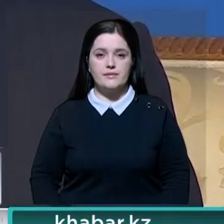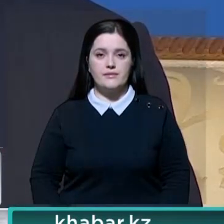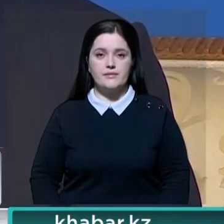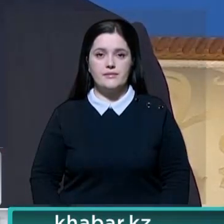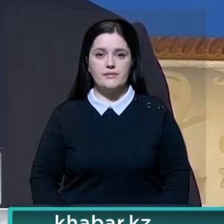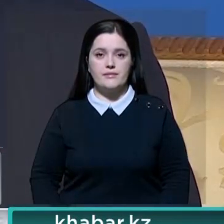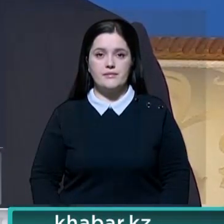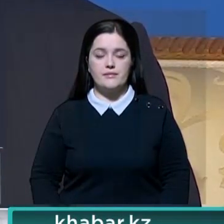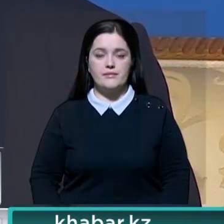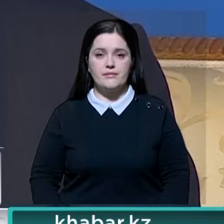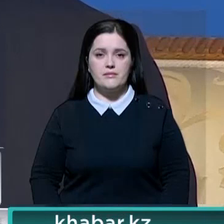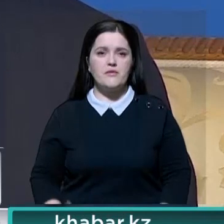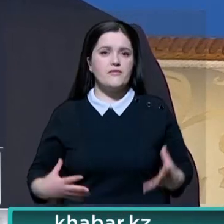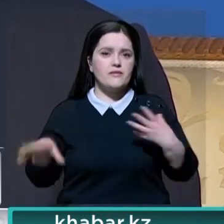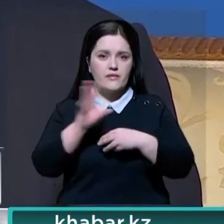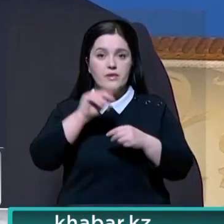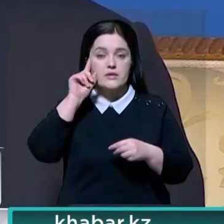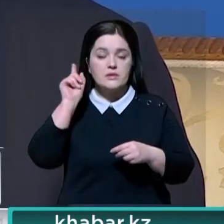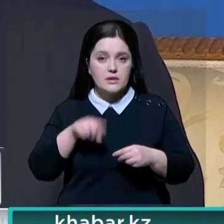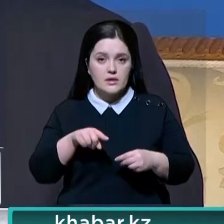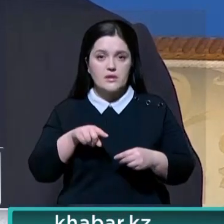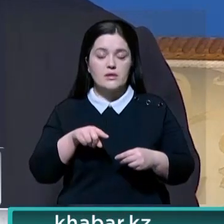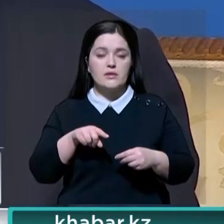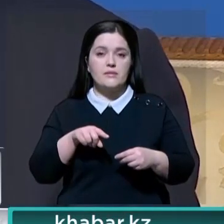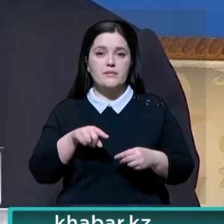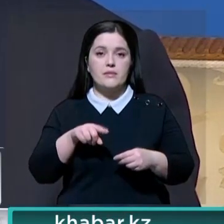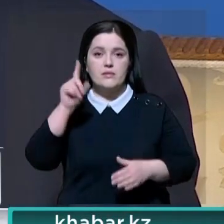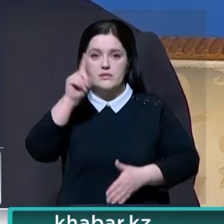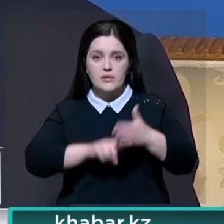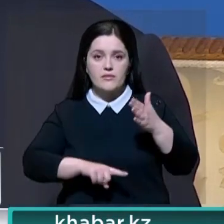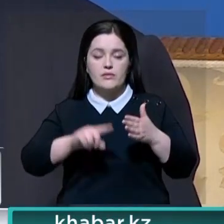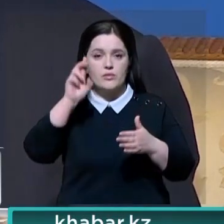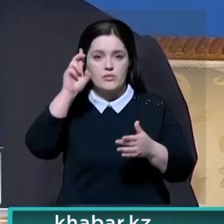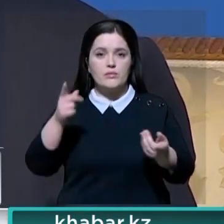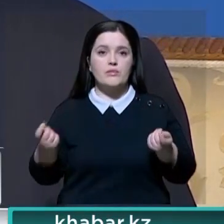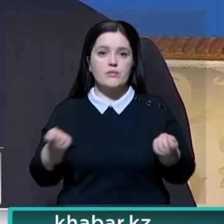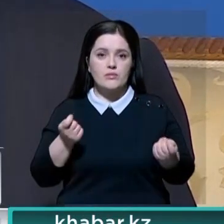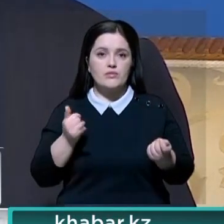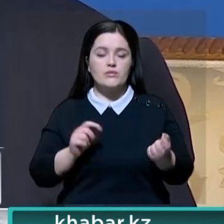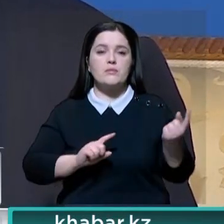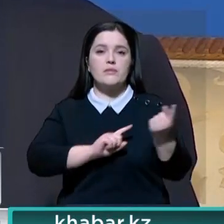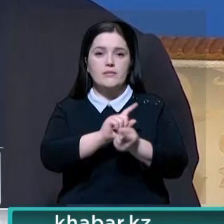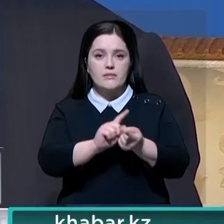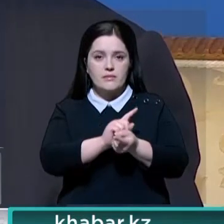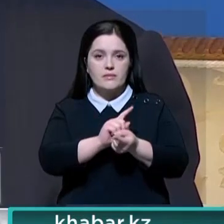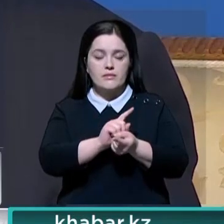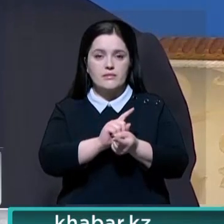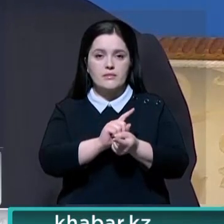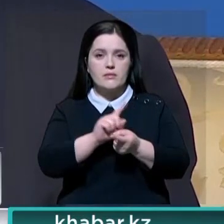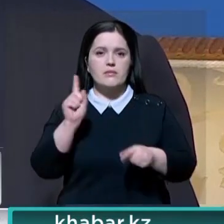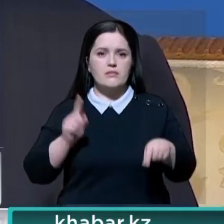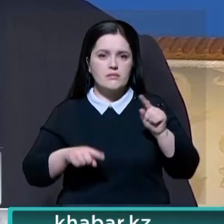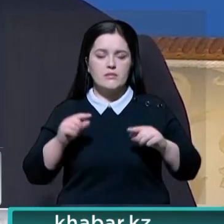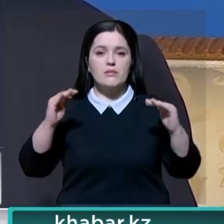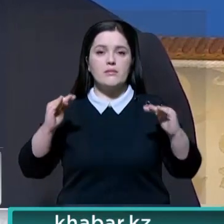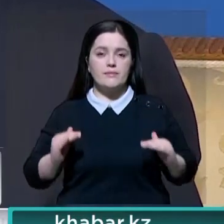Ни для кого не секрет, и не только в Казахстане, доверие к власти в странах меняется. И оно иногда